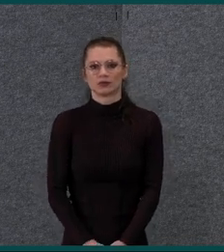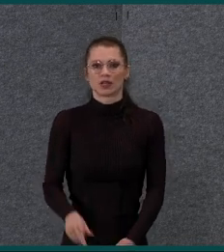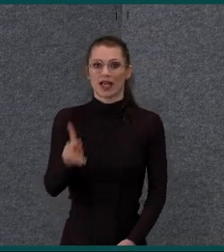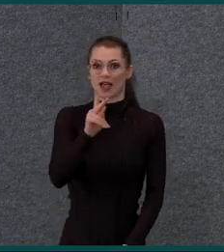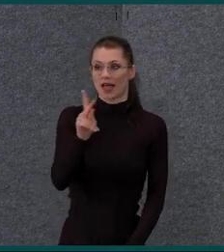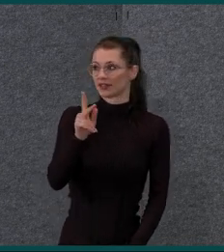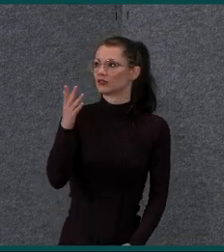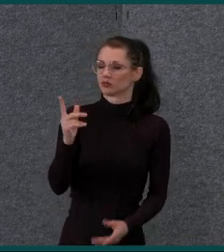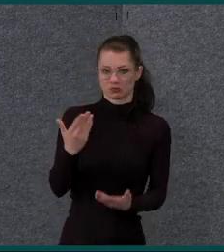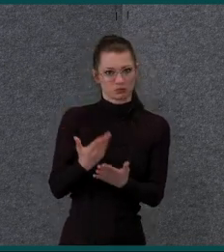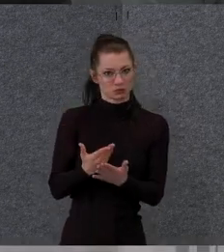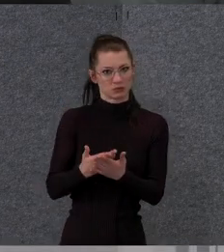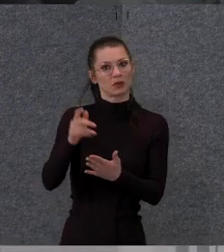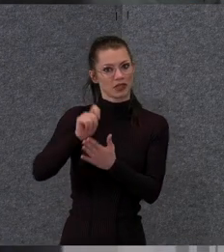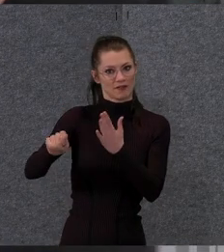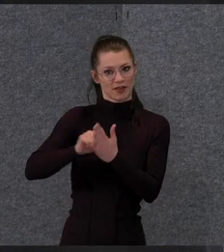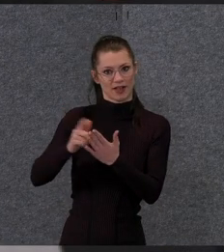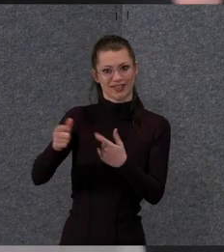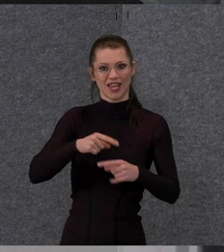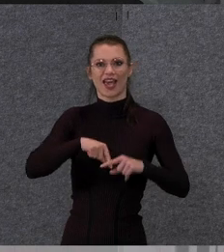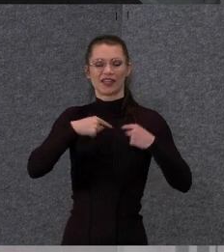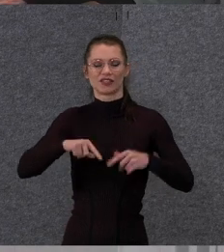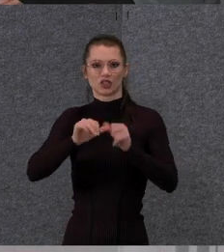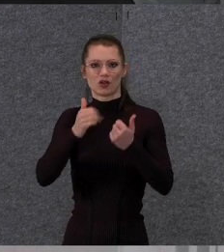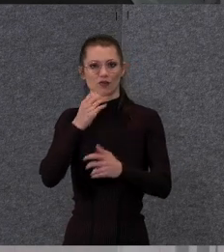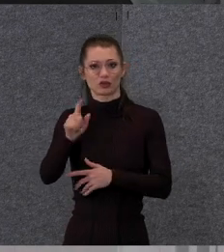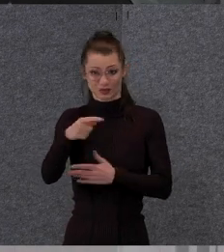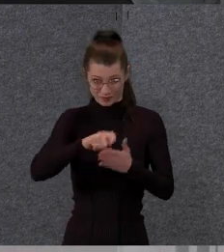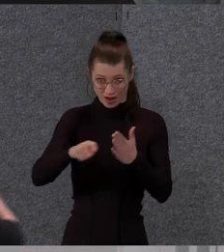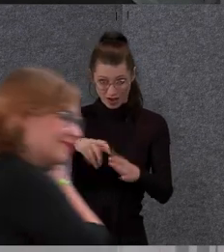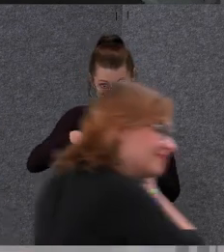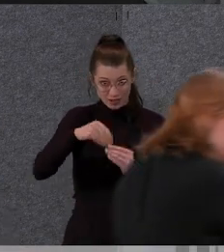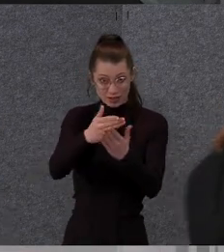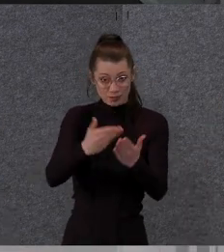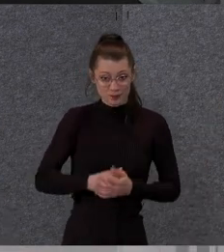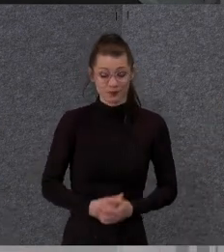Katrin, du bist damit gewählt. Herzlichen Glückwunsch. Nimmst du die Wahl an?